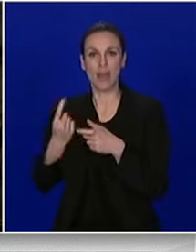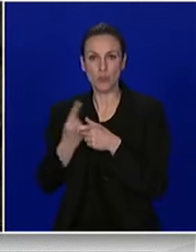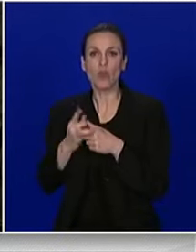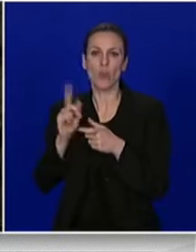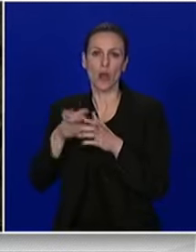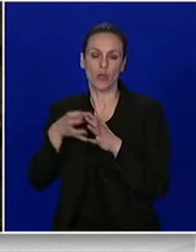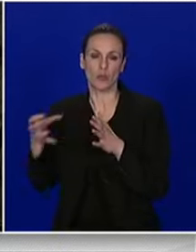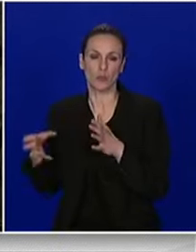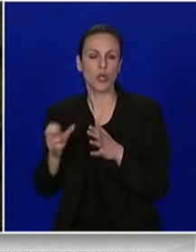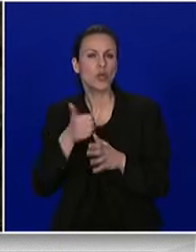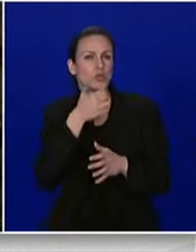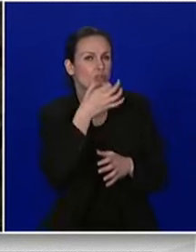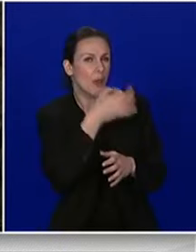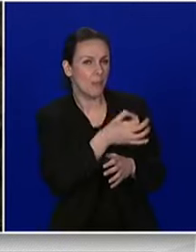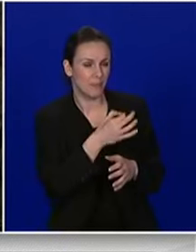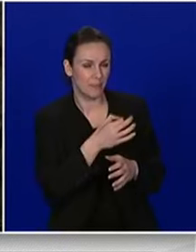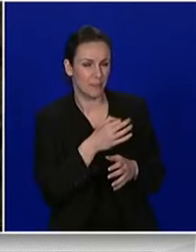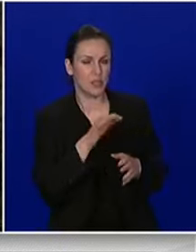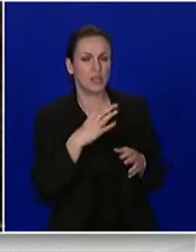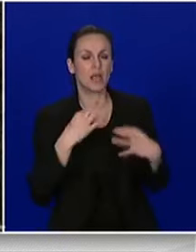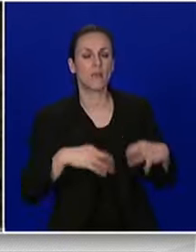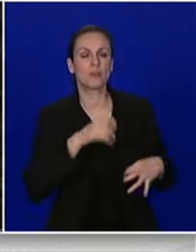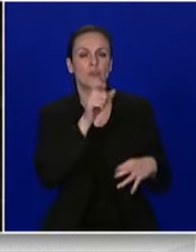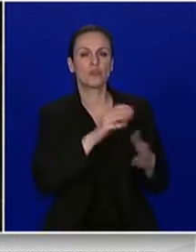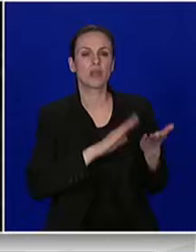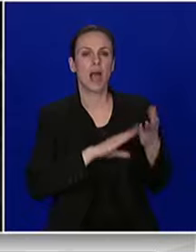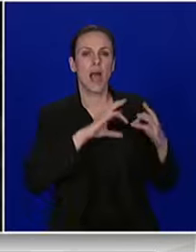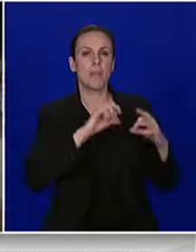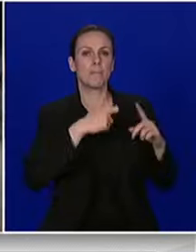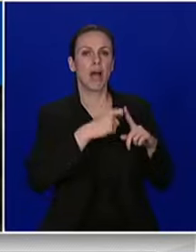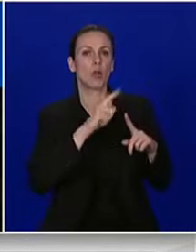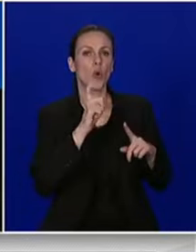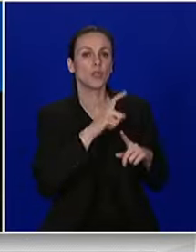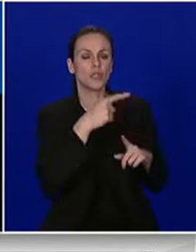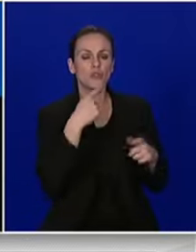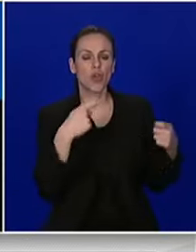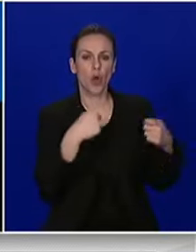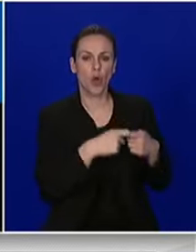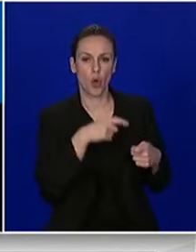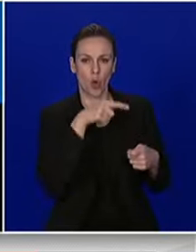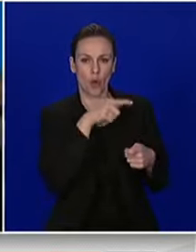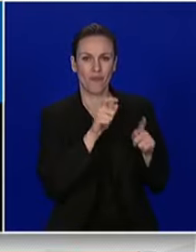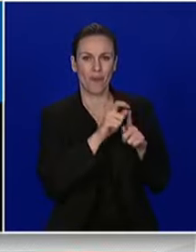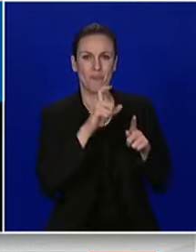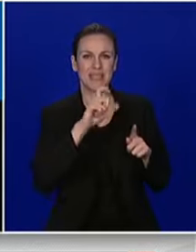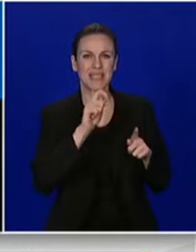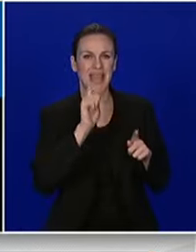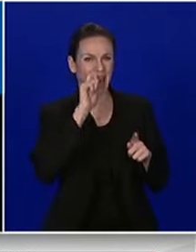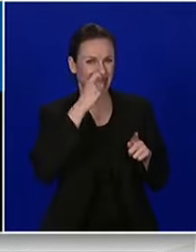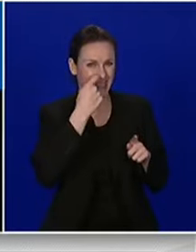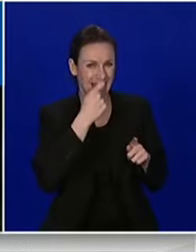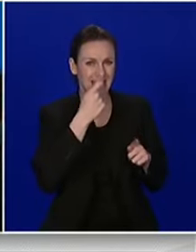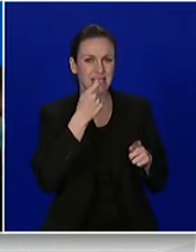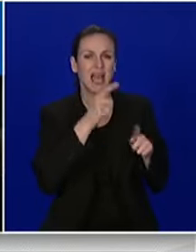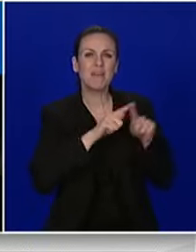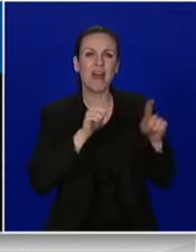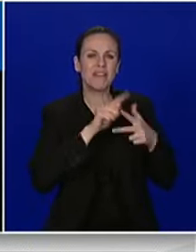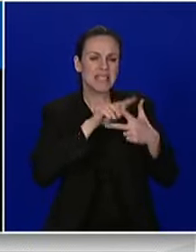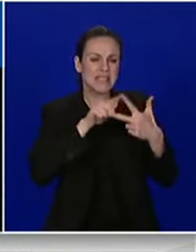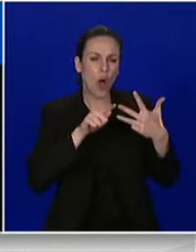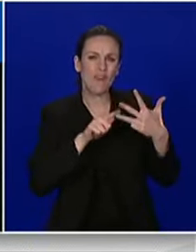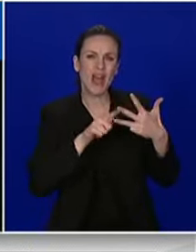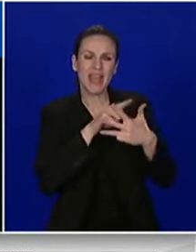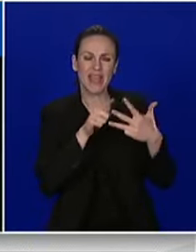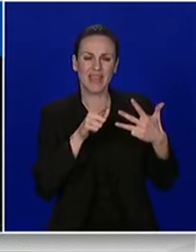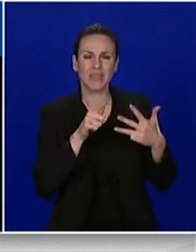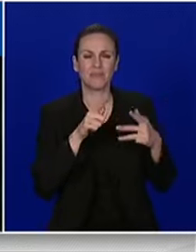Mogu samo još jedno pitanje za profesoricu Markotić. Što se tiče PCR testova koji razlikuju sojeve, primjenjuju li se